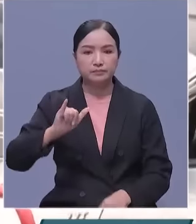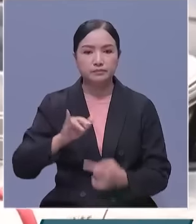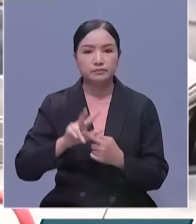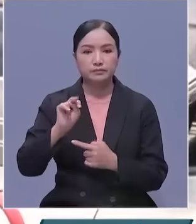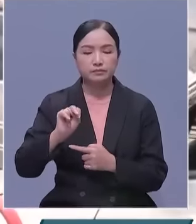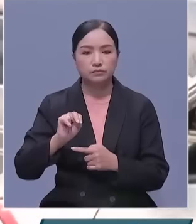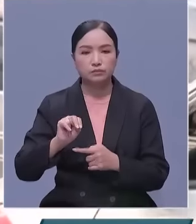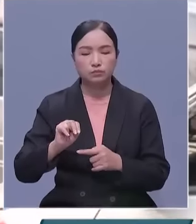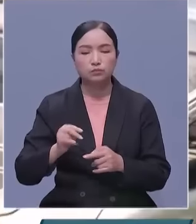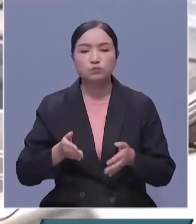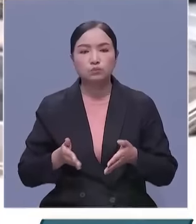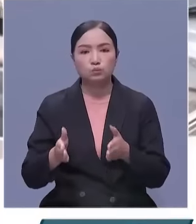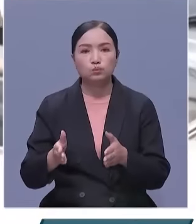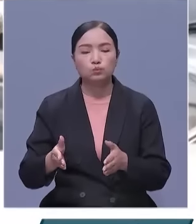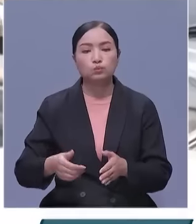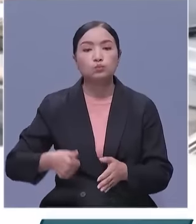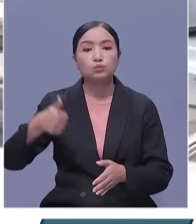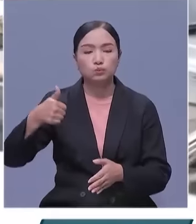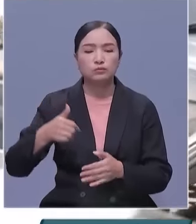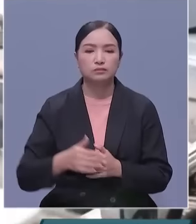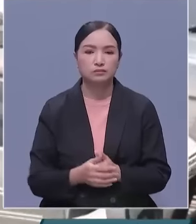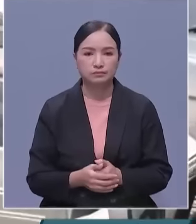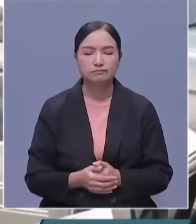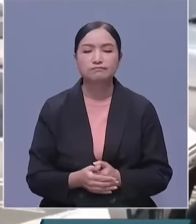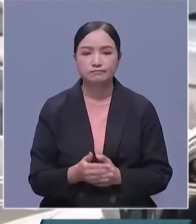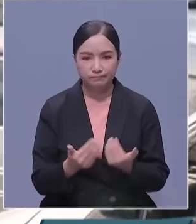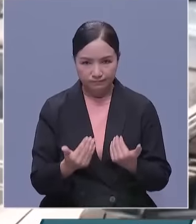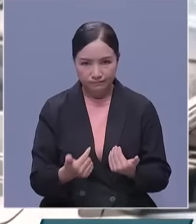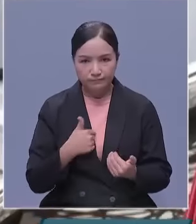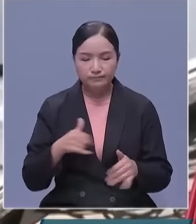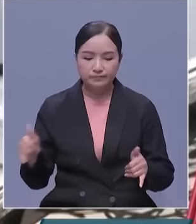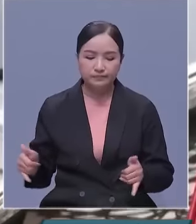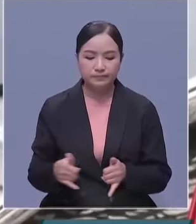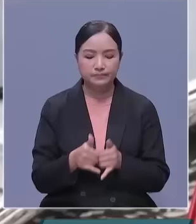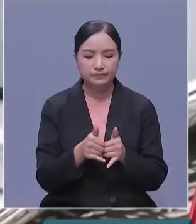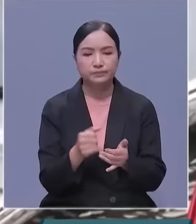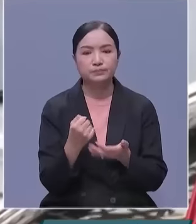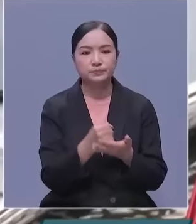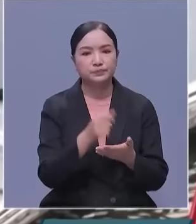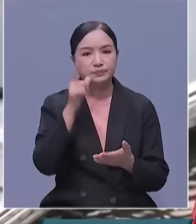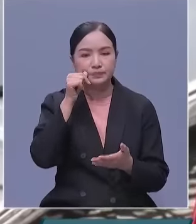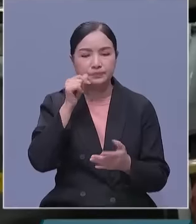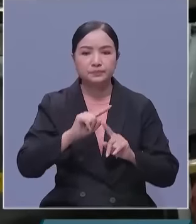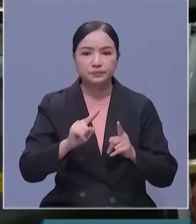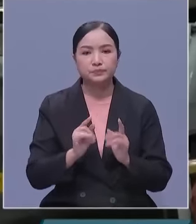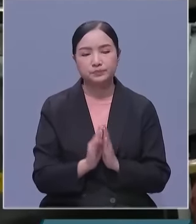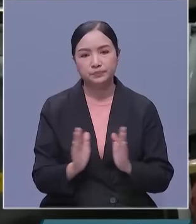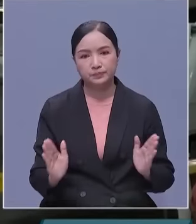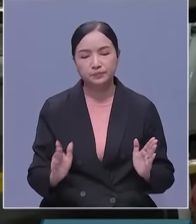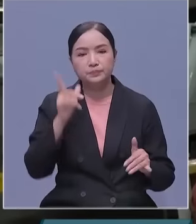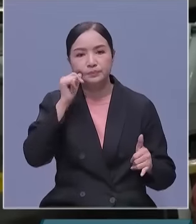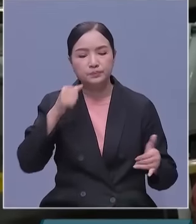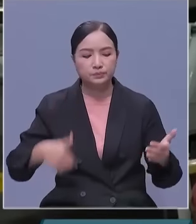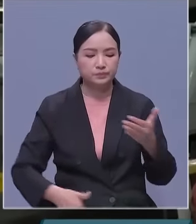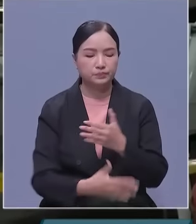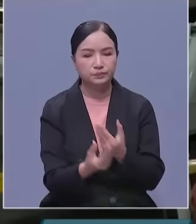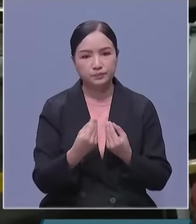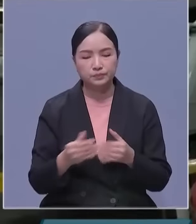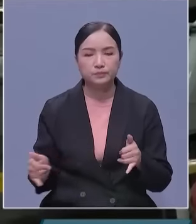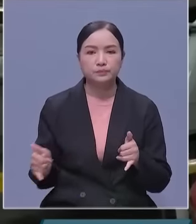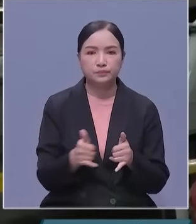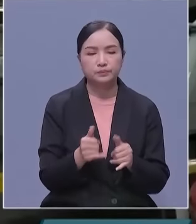เรือโดยทนายเดชาก็บอกนะครับว่านี่เป็นอีกครั้งที่มาว่าความให้กับคุณแม่แต่ก็ต้องขอบคุณคุณแม่ที่ให้โอกาสกลับมาทำ